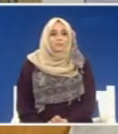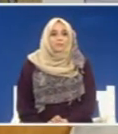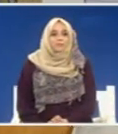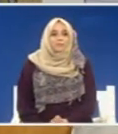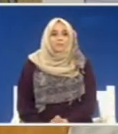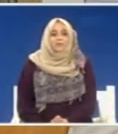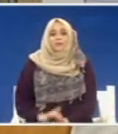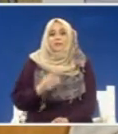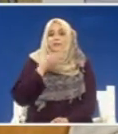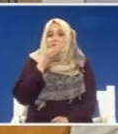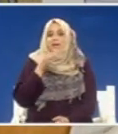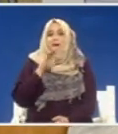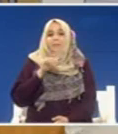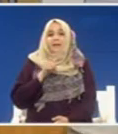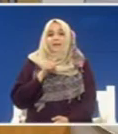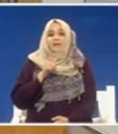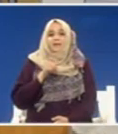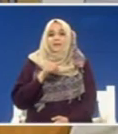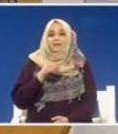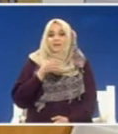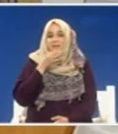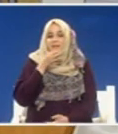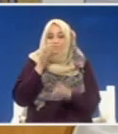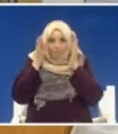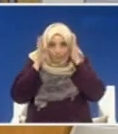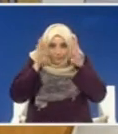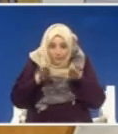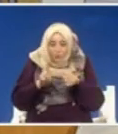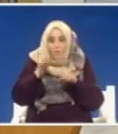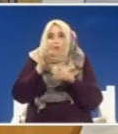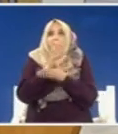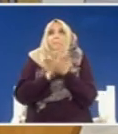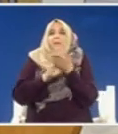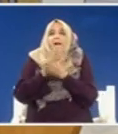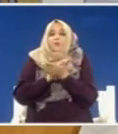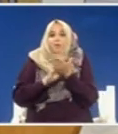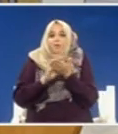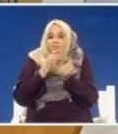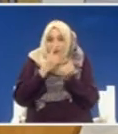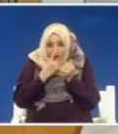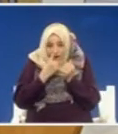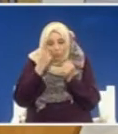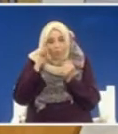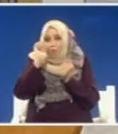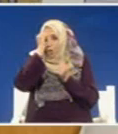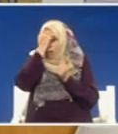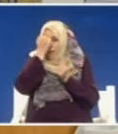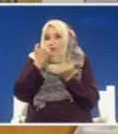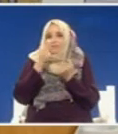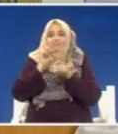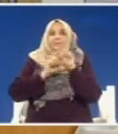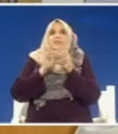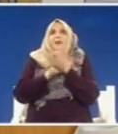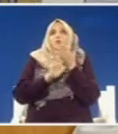داود عليه السلام لما أدرك خر وأناب، يعني سجد لله تعالى طاعة وتوبة ورجوعا إلى